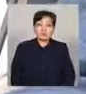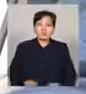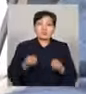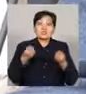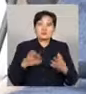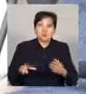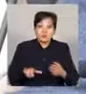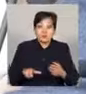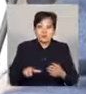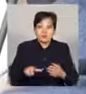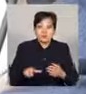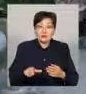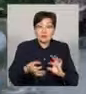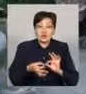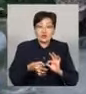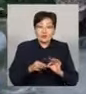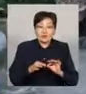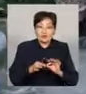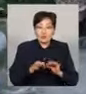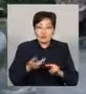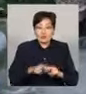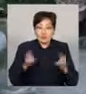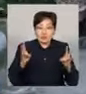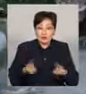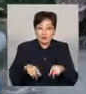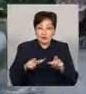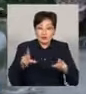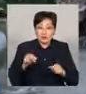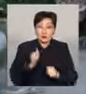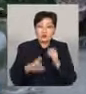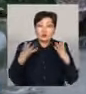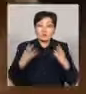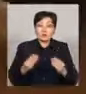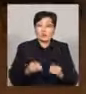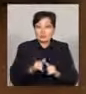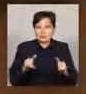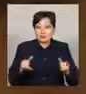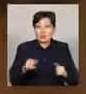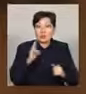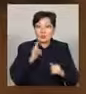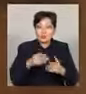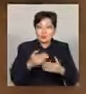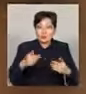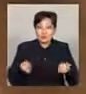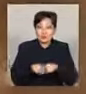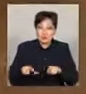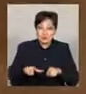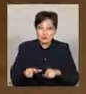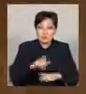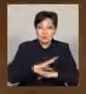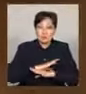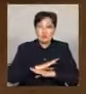Қарапайым жол қыл көпірдей болды деген халықтың айтуынша зардап шеккендер саны күн санап артып жатыр. Екі жыл бұрын дәл осы жолда жан